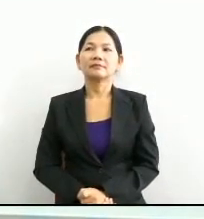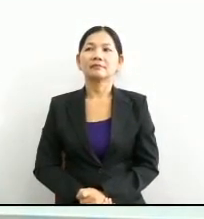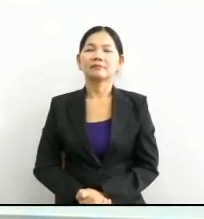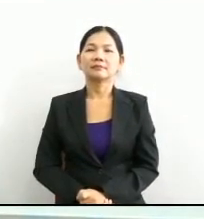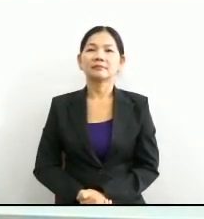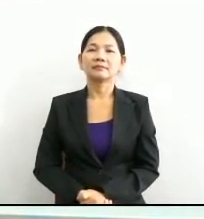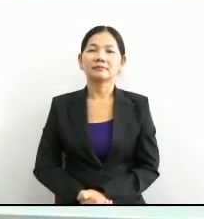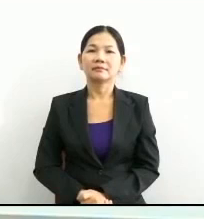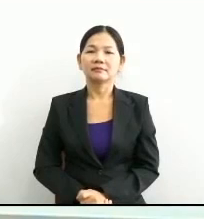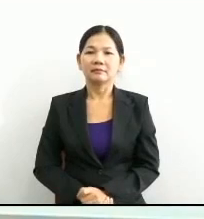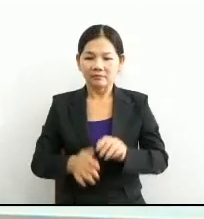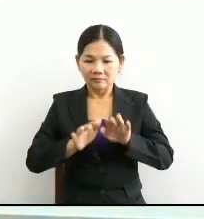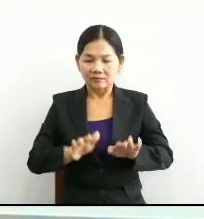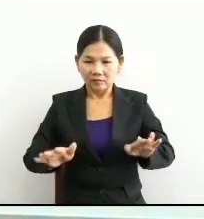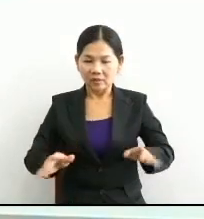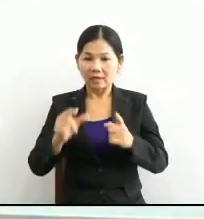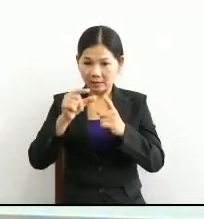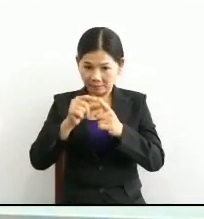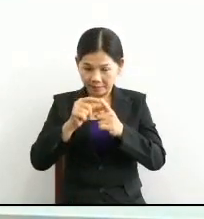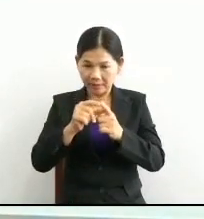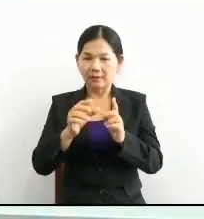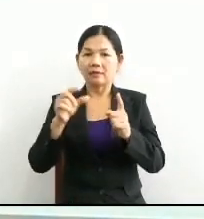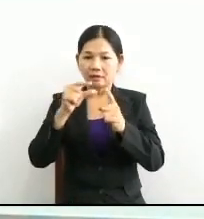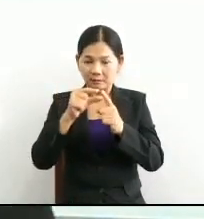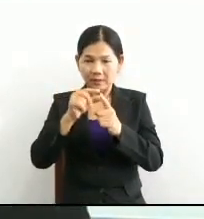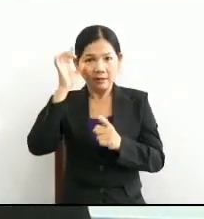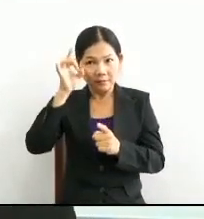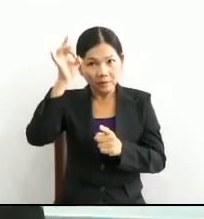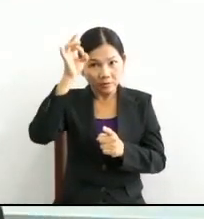trước này kêu nâng ao con xoay rộng phun dầu phía anh kêu cho mùi kia nè